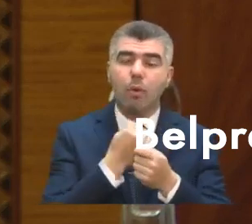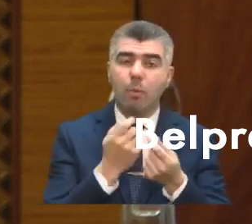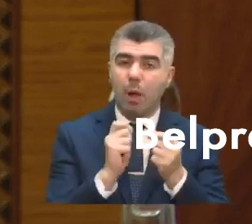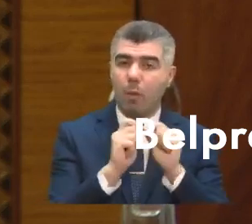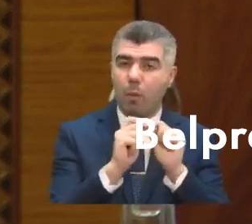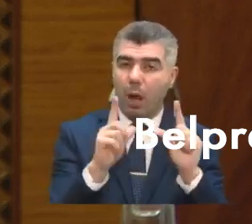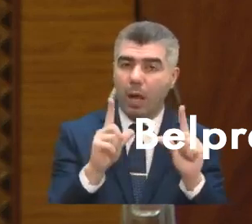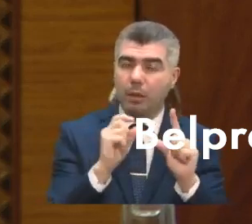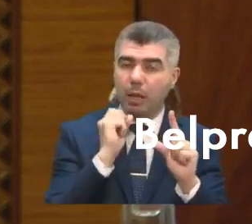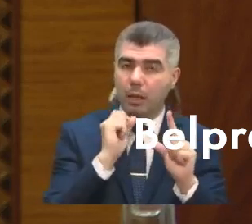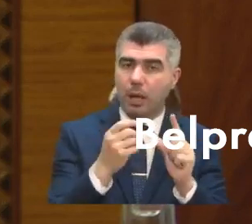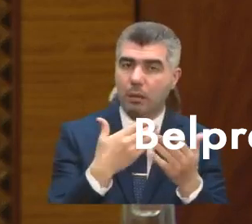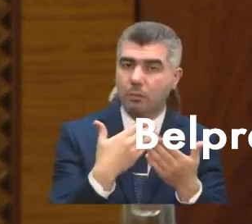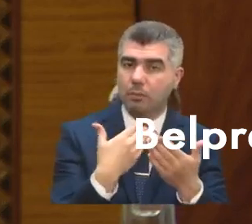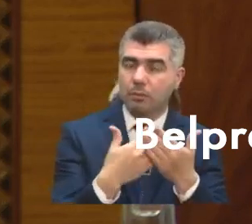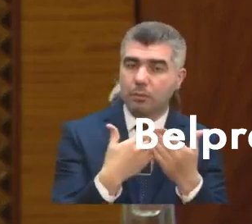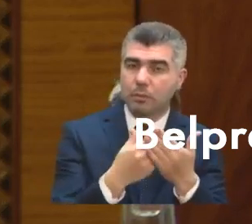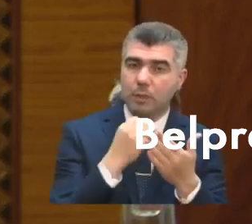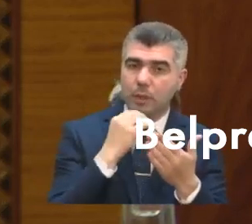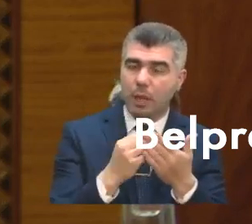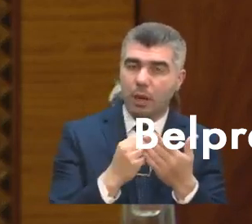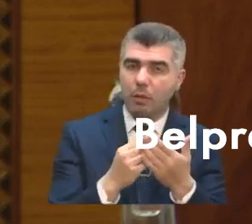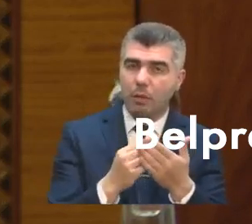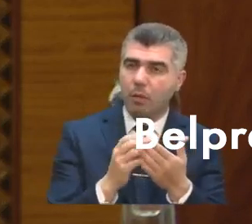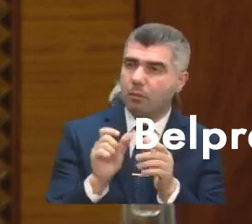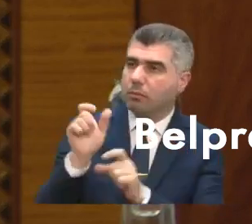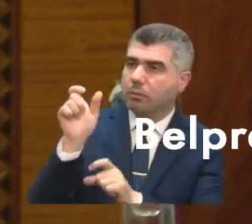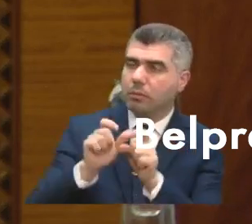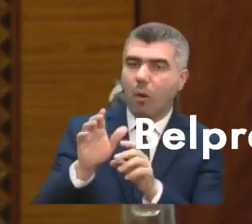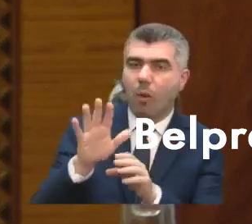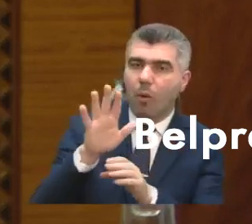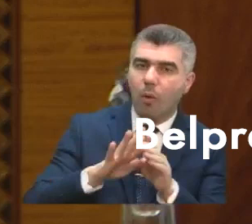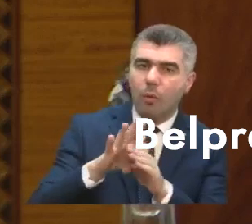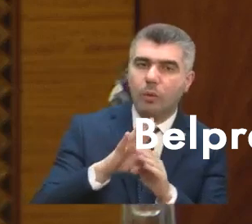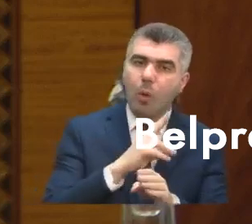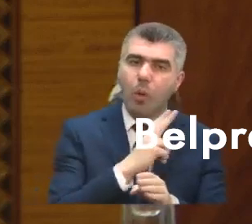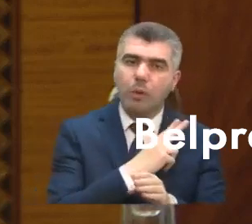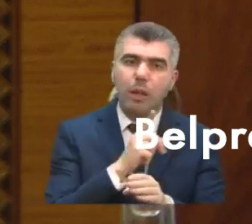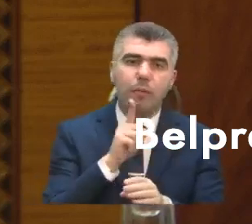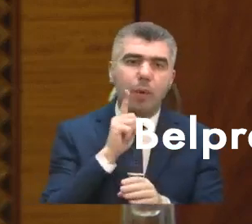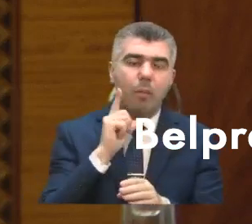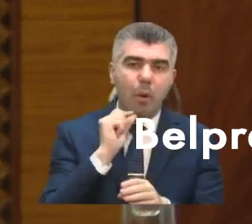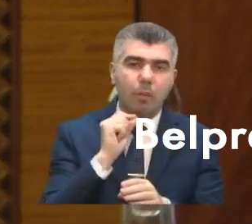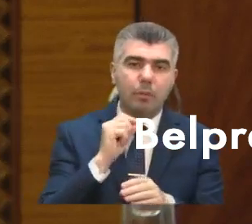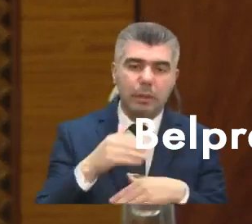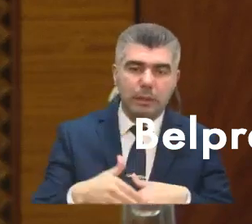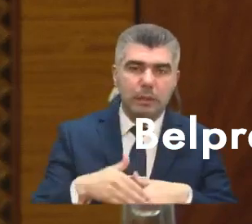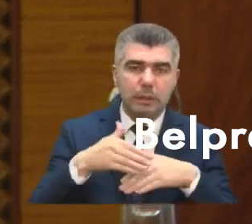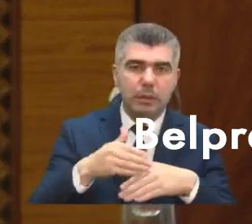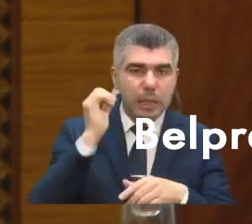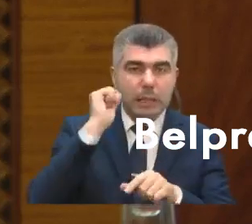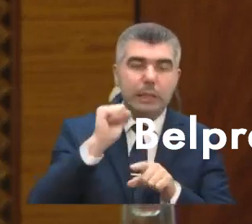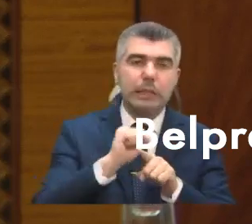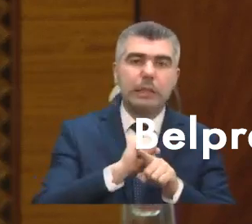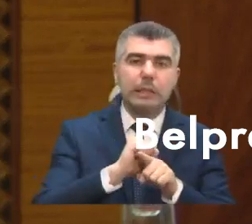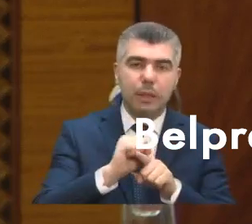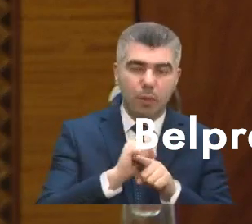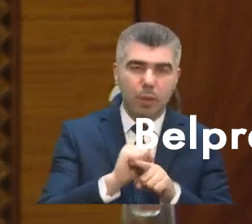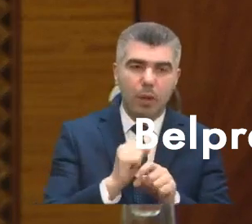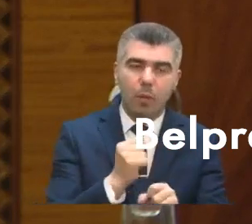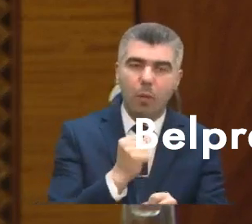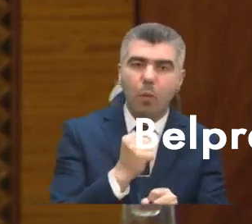توضيحات قادرة على طمأنة نساء ورجال التعليم على مسارهم التكويني